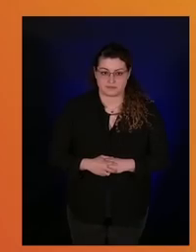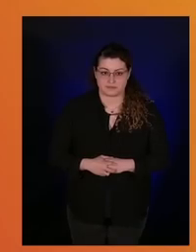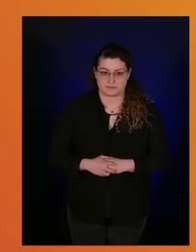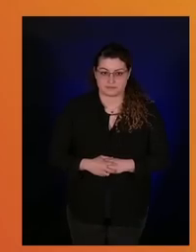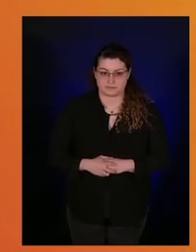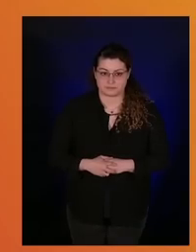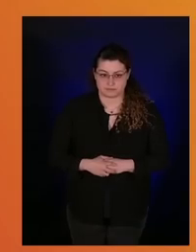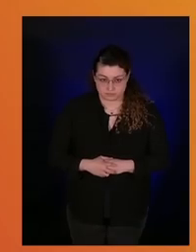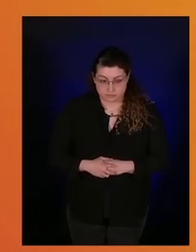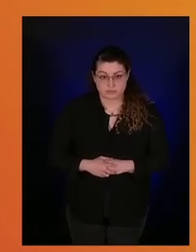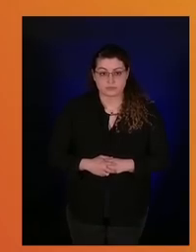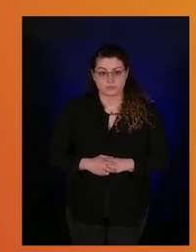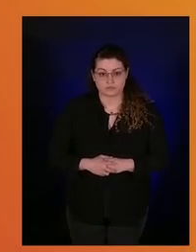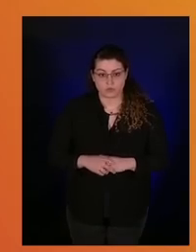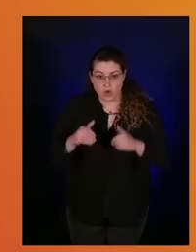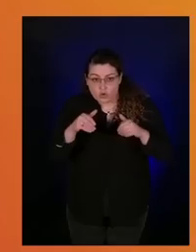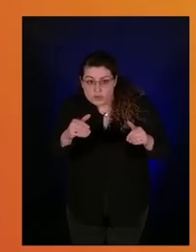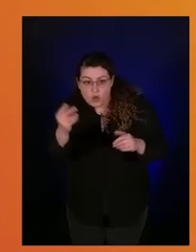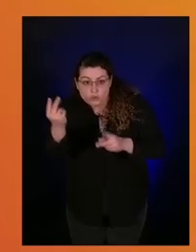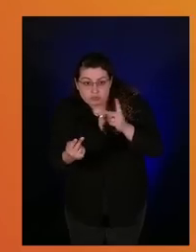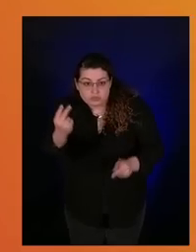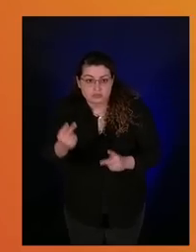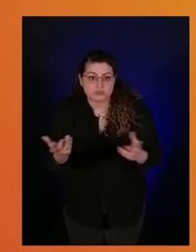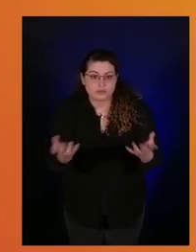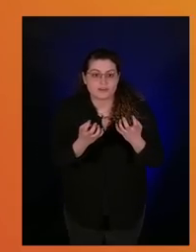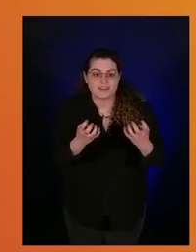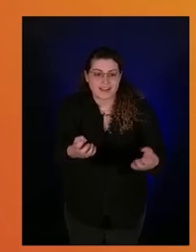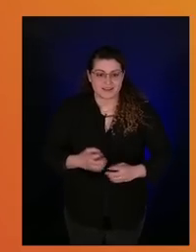On continue à s'installer dans la salle du congrès également.